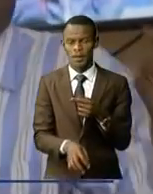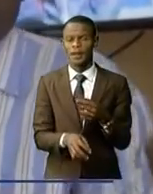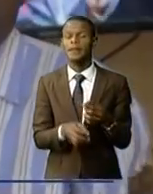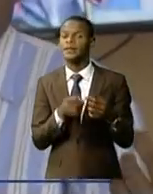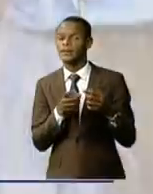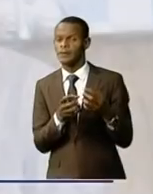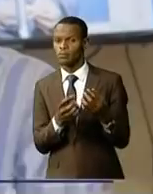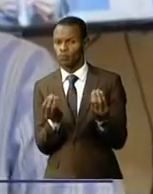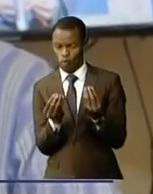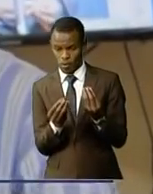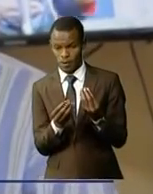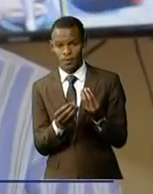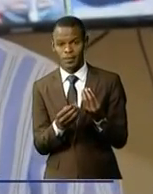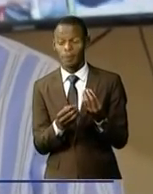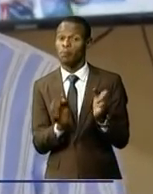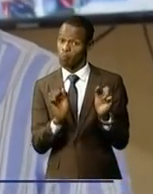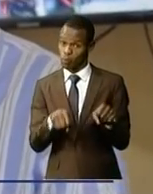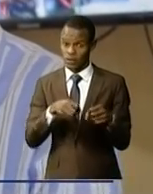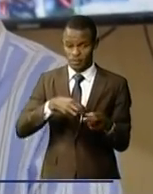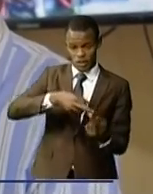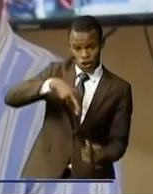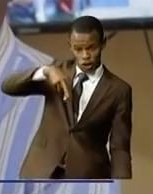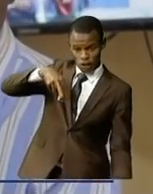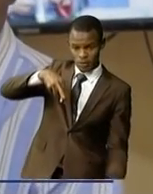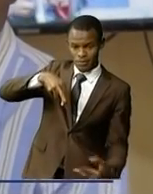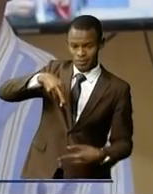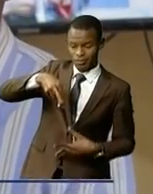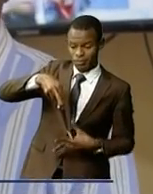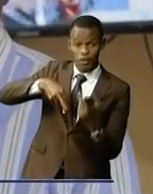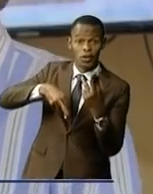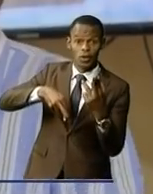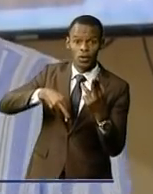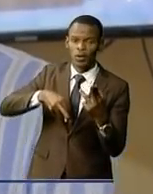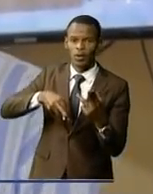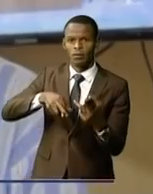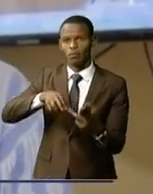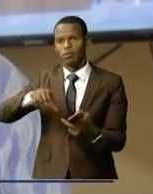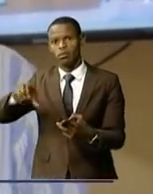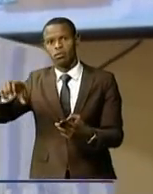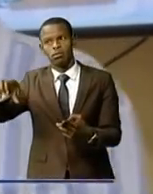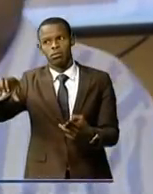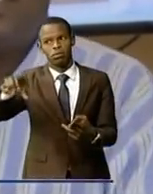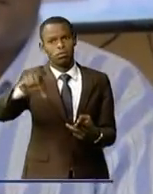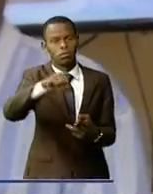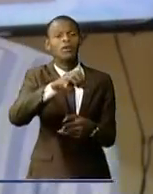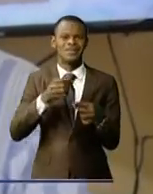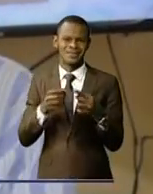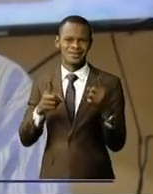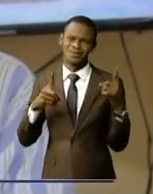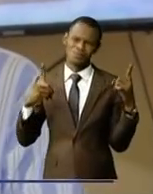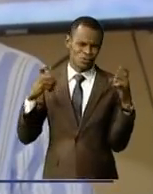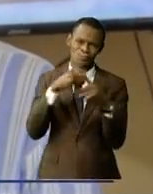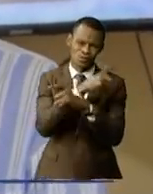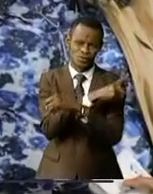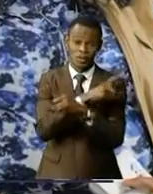peut arriver, la chaîne se casse et puis la bouée commence à dériver. Mais naturellement, ça ne peut pas